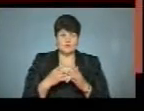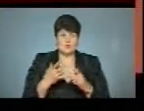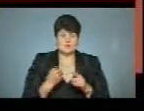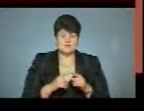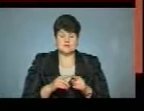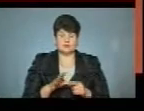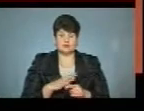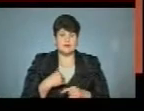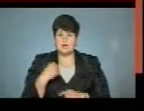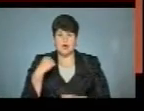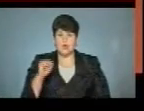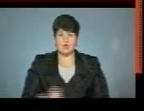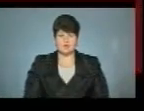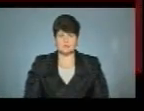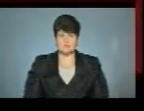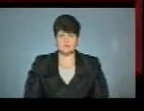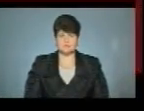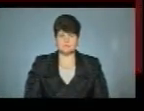був.